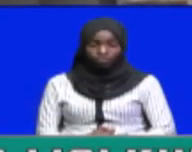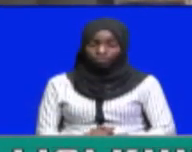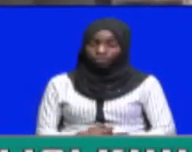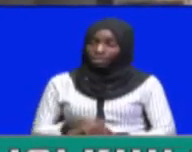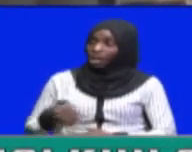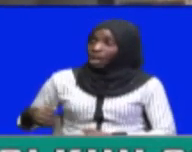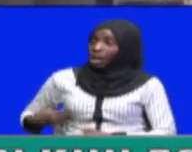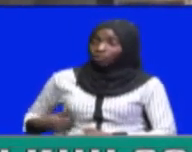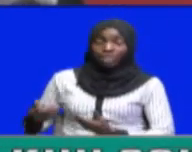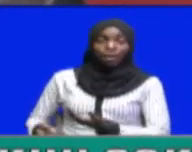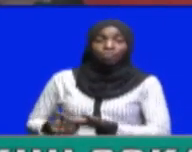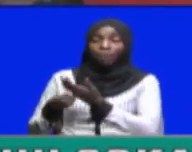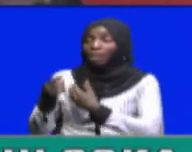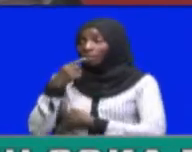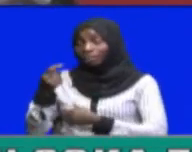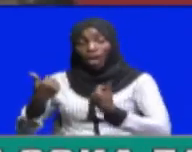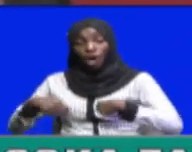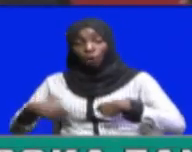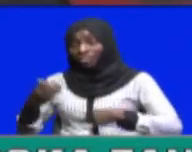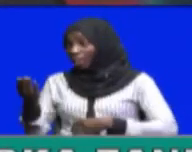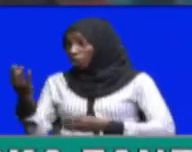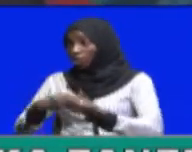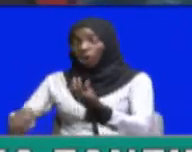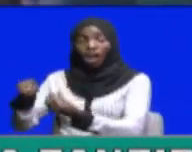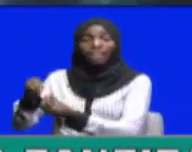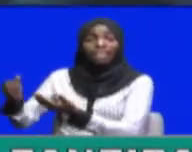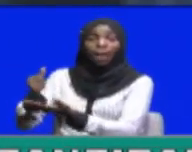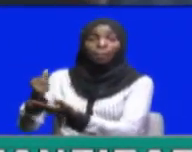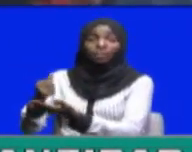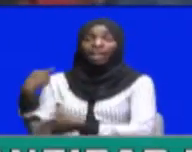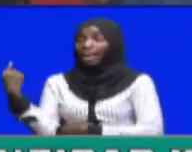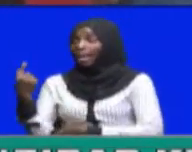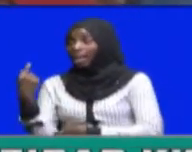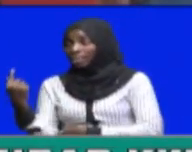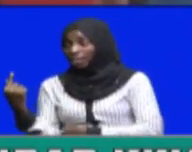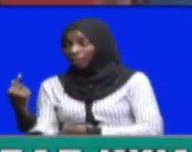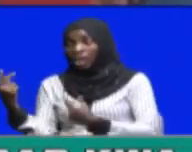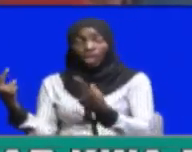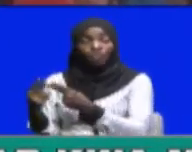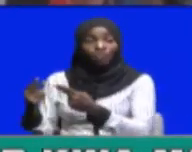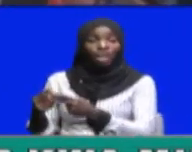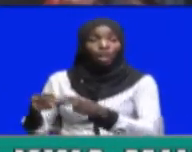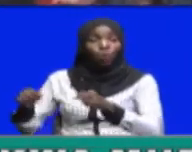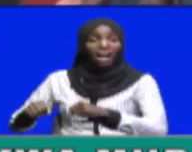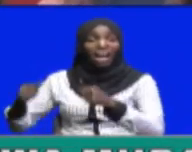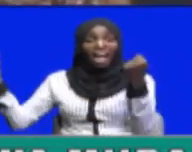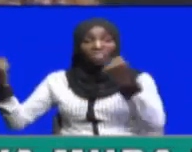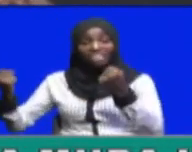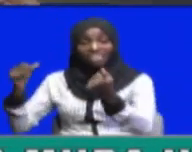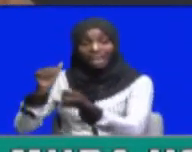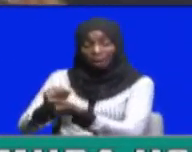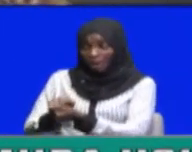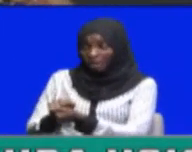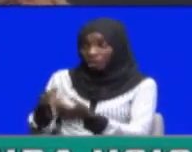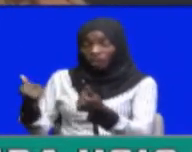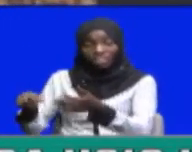mdhamini huyo amesema wageni hao wataweza kuongeza pato la taifa, lakini pia na wajasiriamali nao watanufaika kutokana na